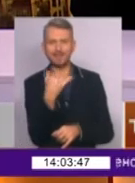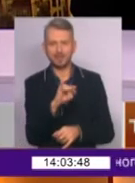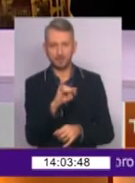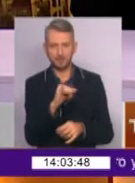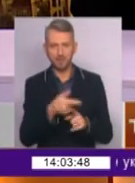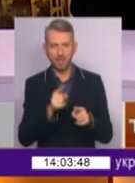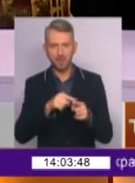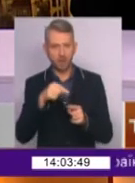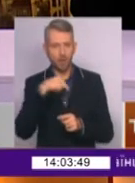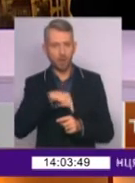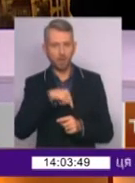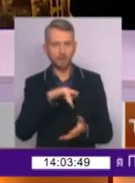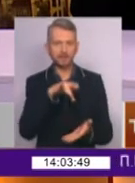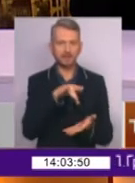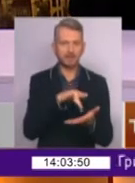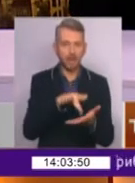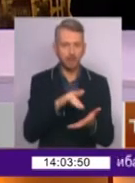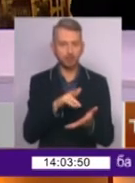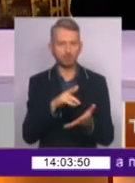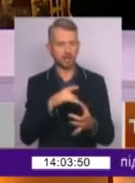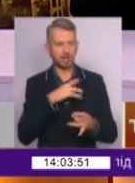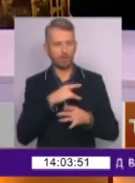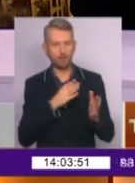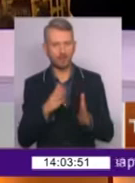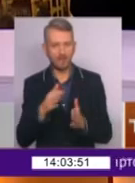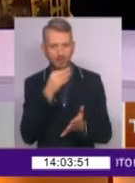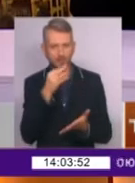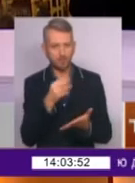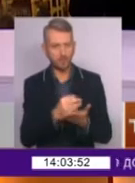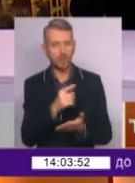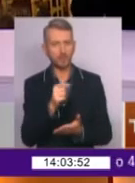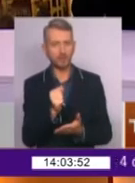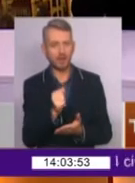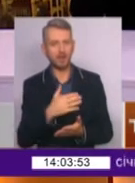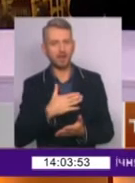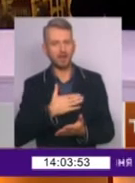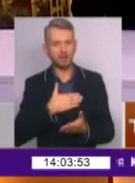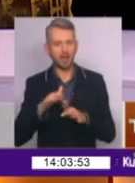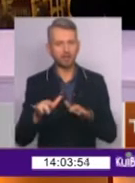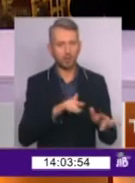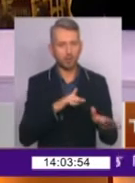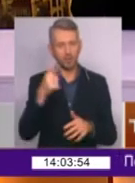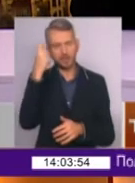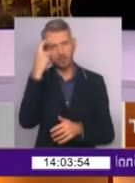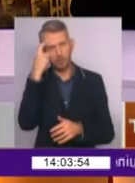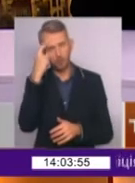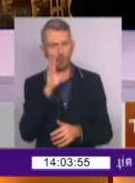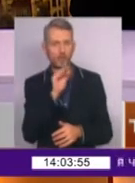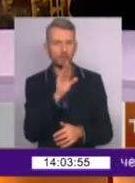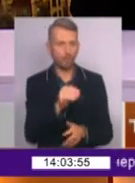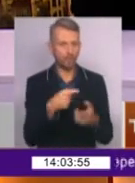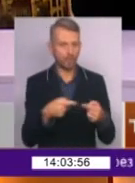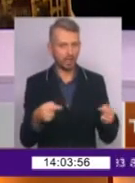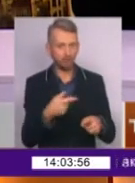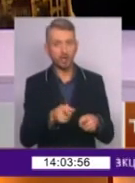органи центральної і периферичної нервової системи відповідають за наші рухи, свідомість, мову і таке інше,